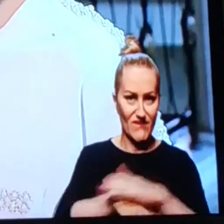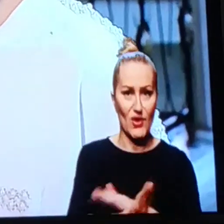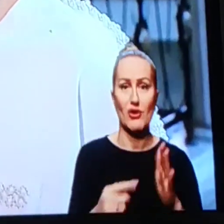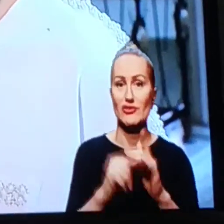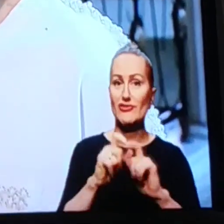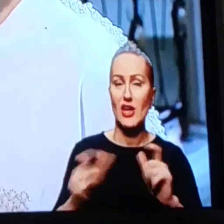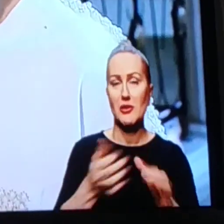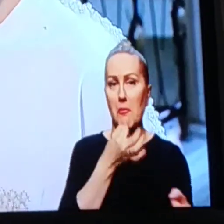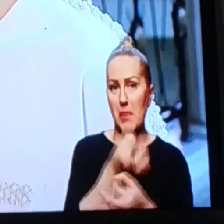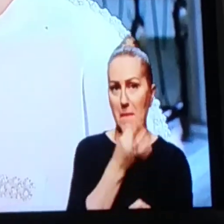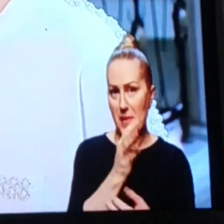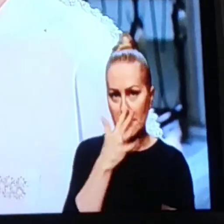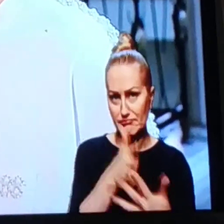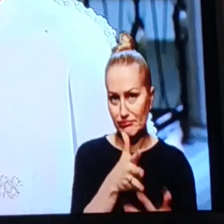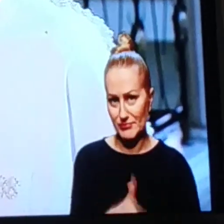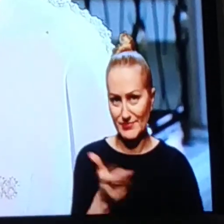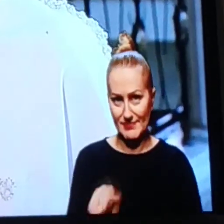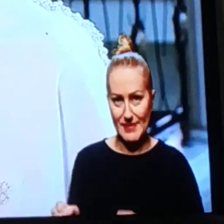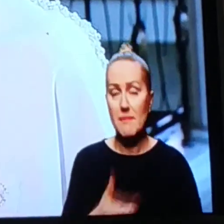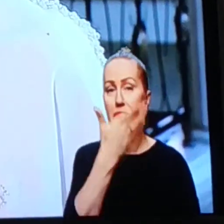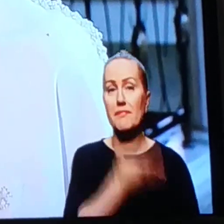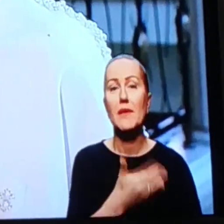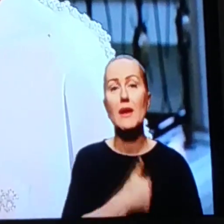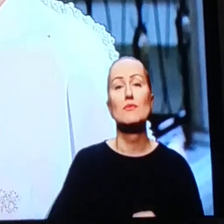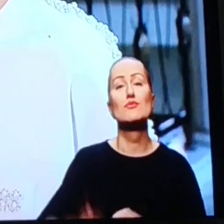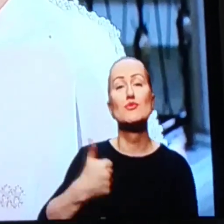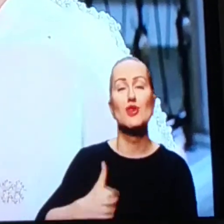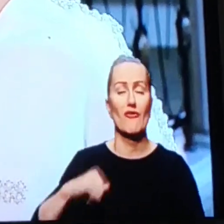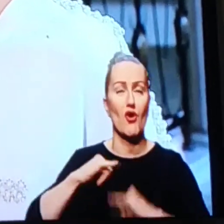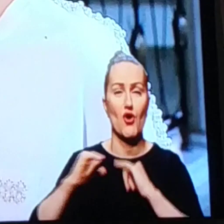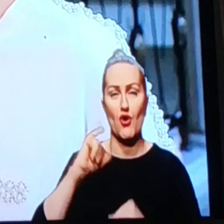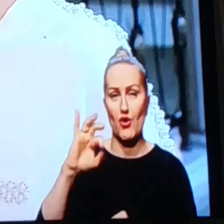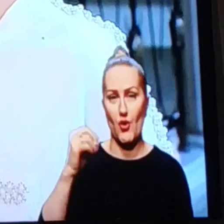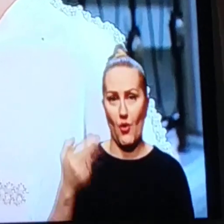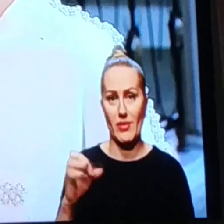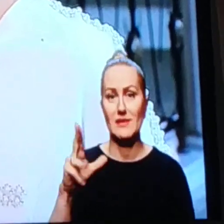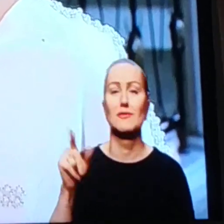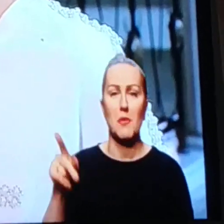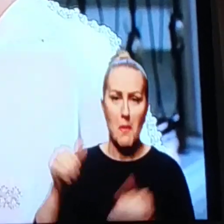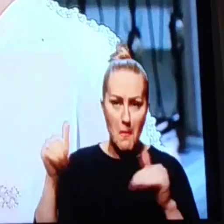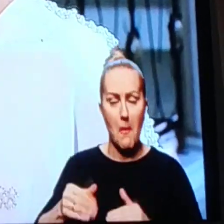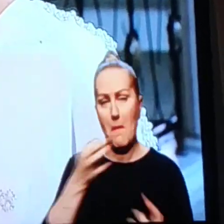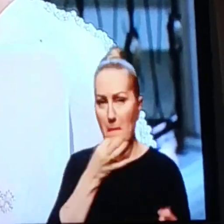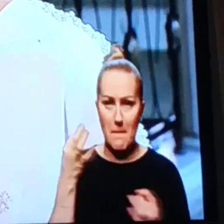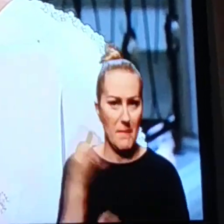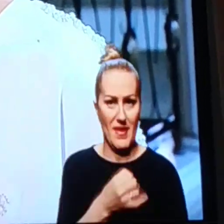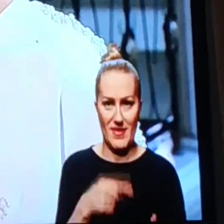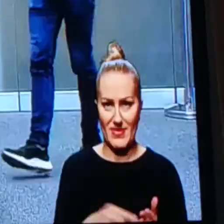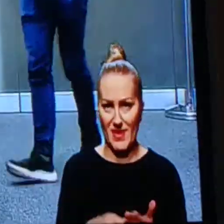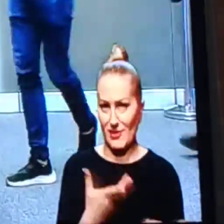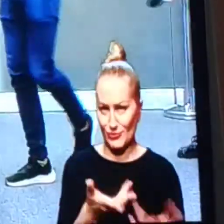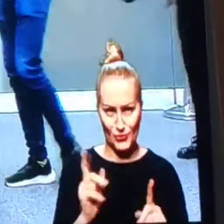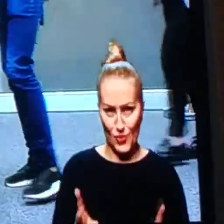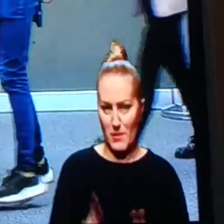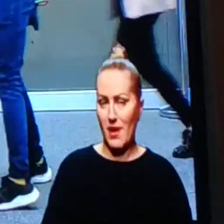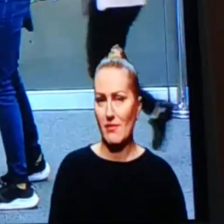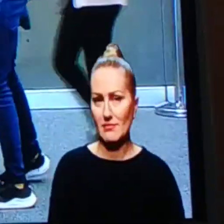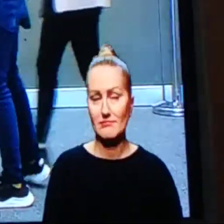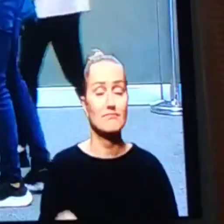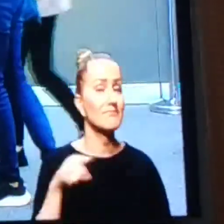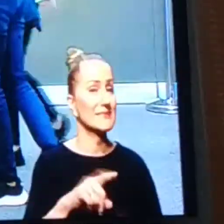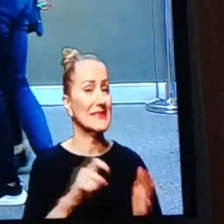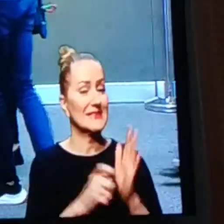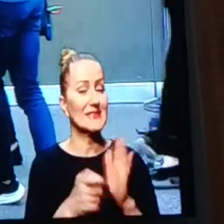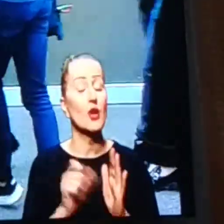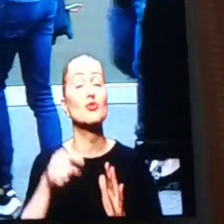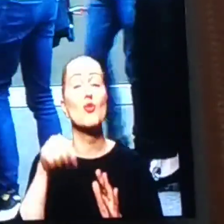podczas przesłuchania. Pan przewodniczący Joński absolutnie mógł zadać tego typu pytanie. Do sali, na której